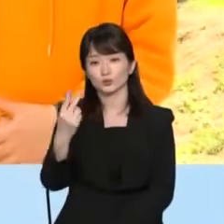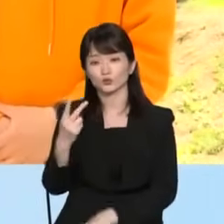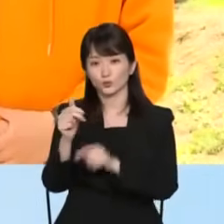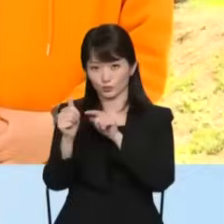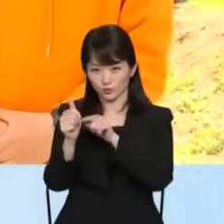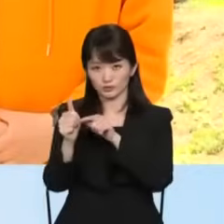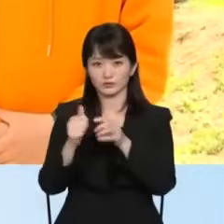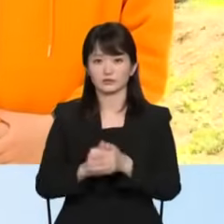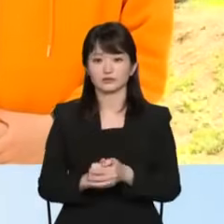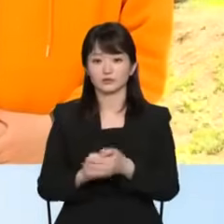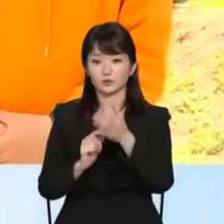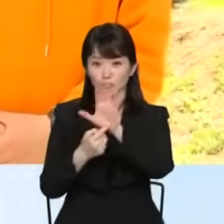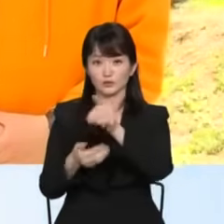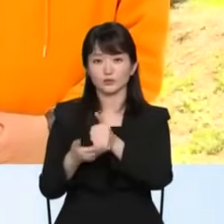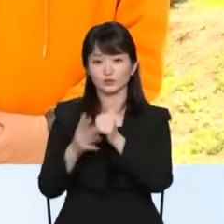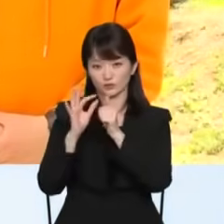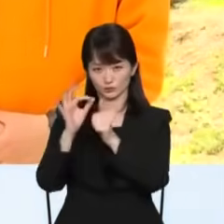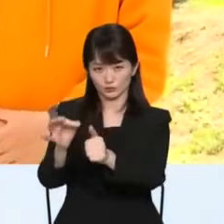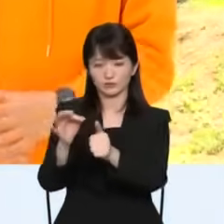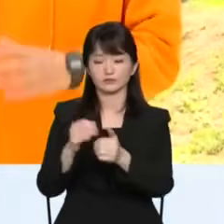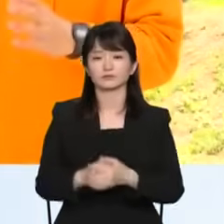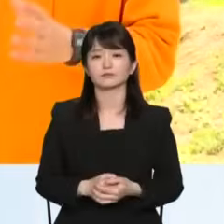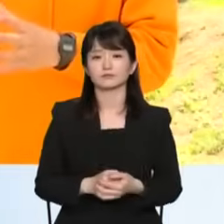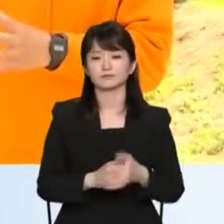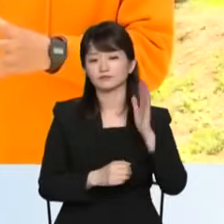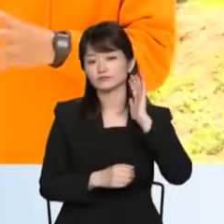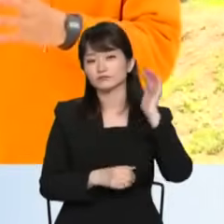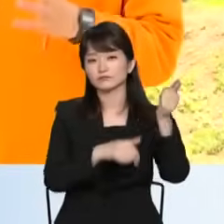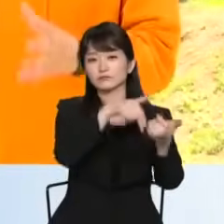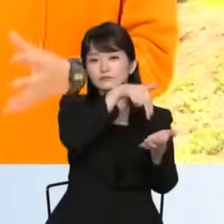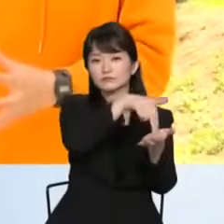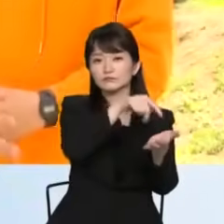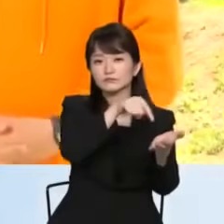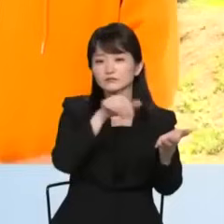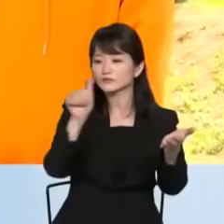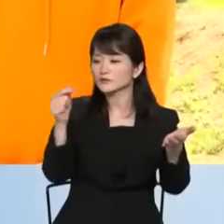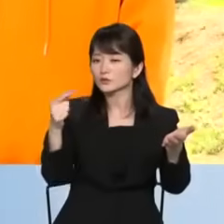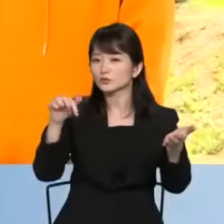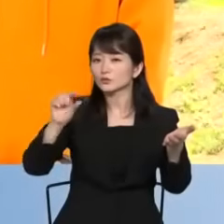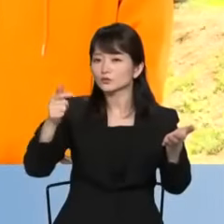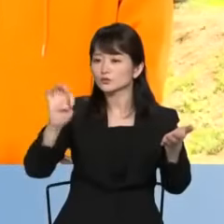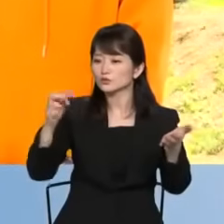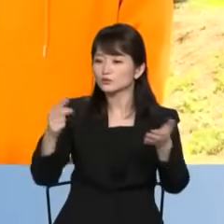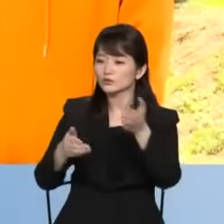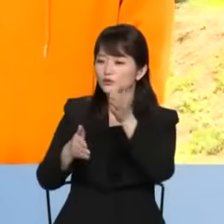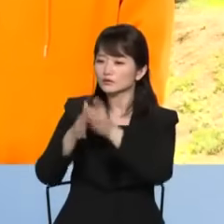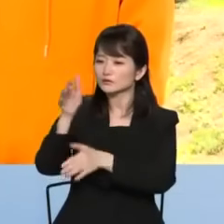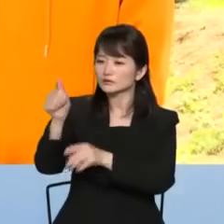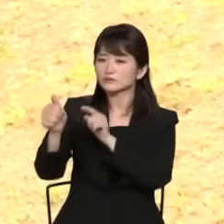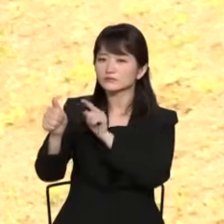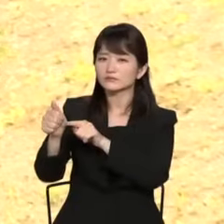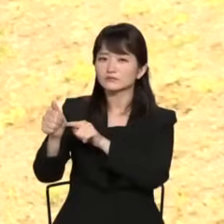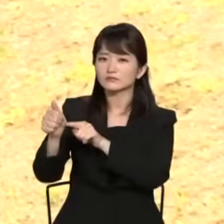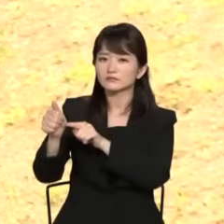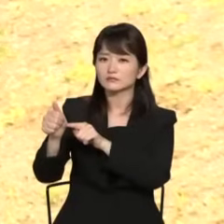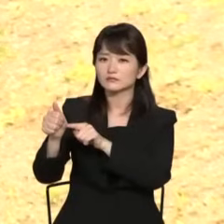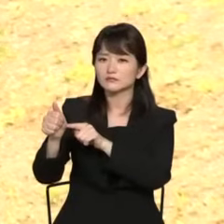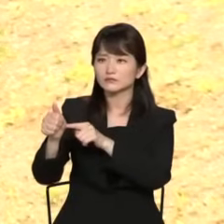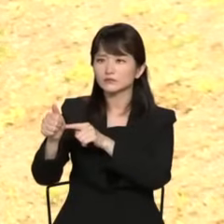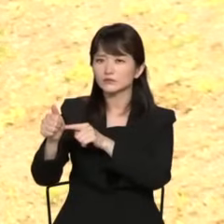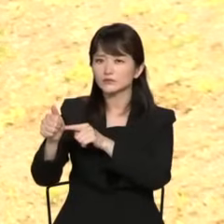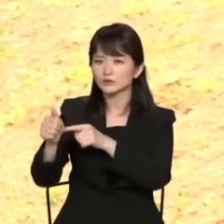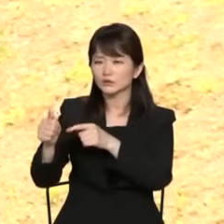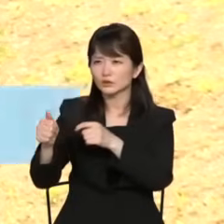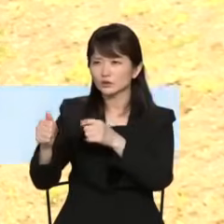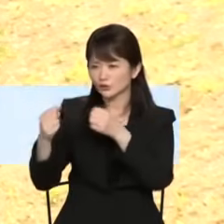좀 공개적으로 추천하고 있었는데 아마 또 대통령께서 홍준표 시장에 대해 가지고 그런 파격적인 인사를 할